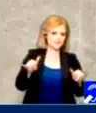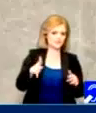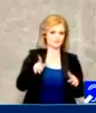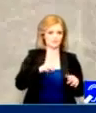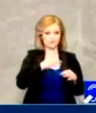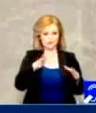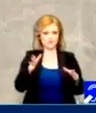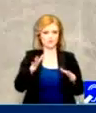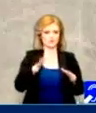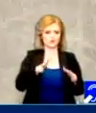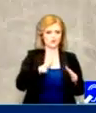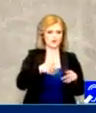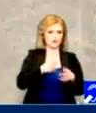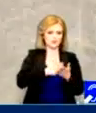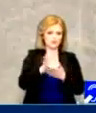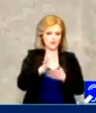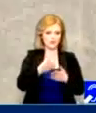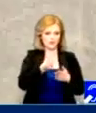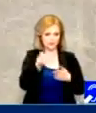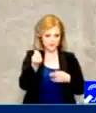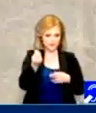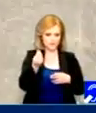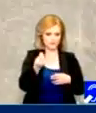instant, vor trebui să aducă în